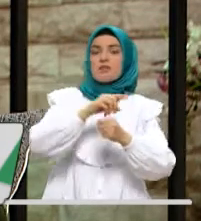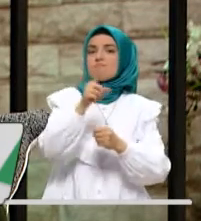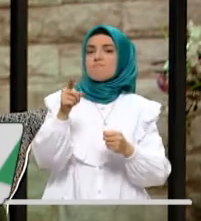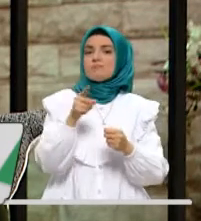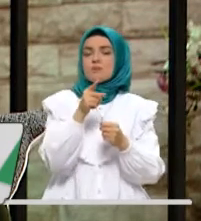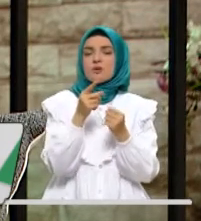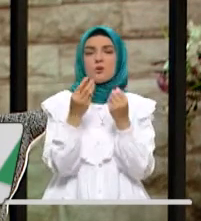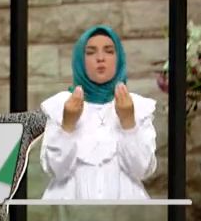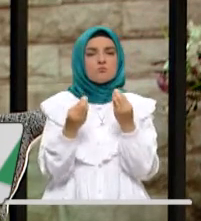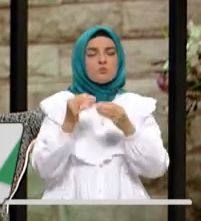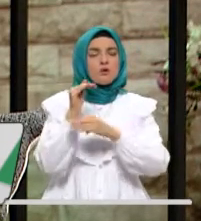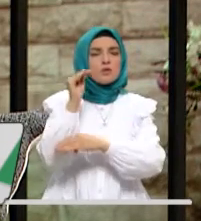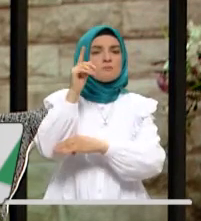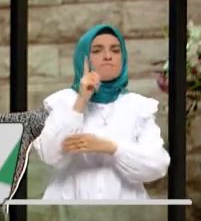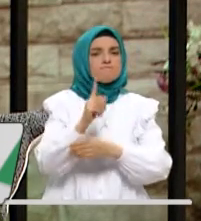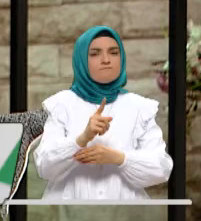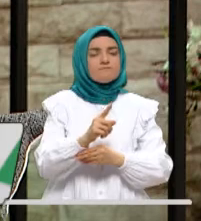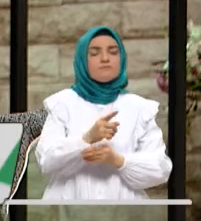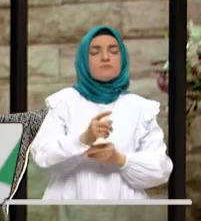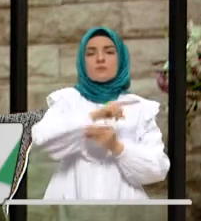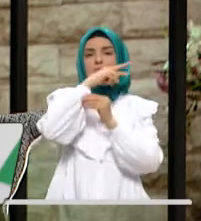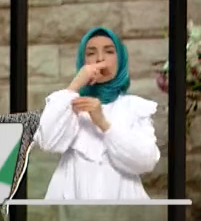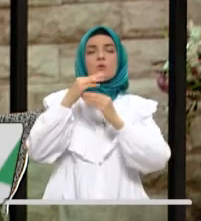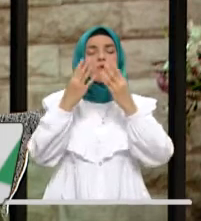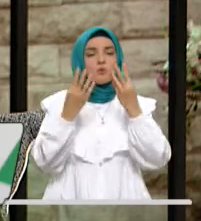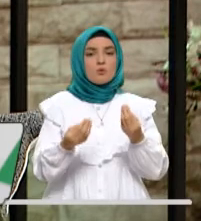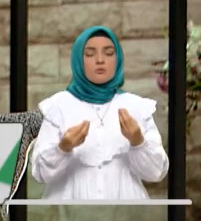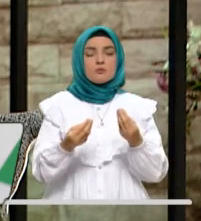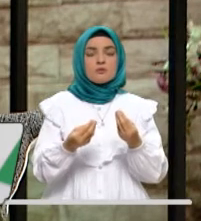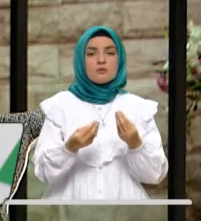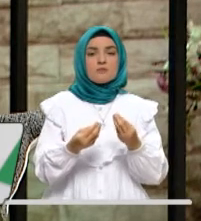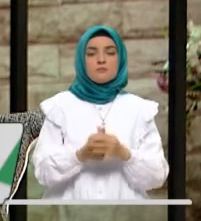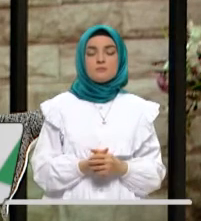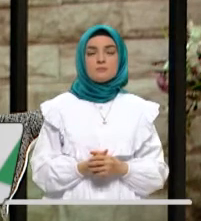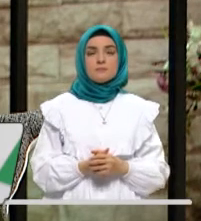daha yaşanılabilir bir atmosfer elde edebilirsiniz ve